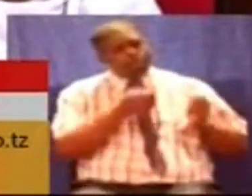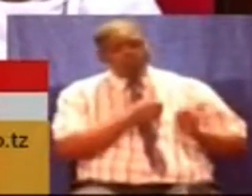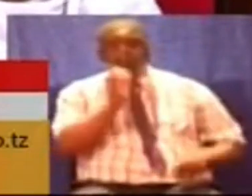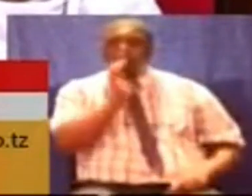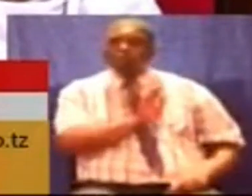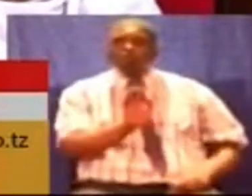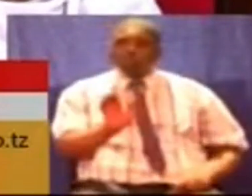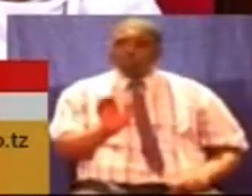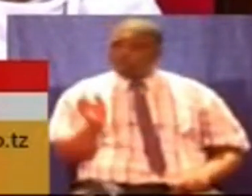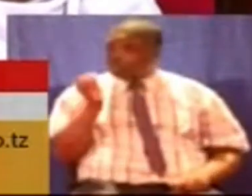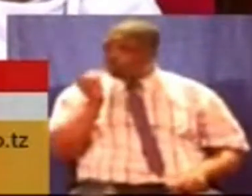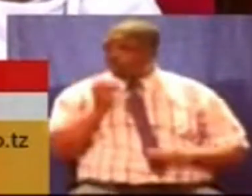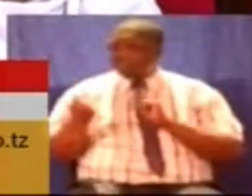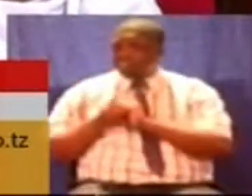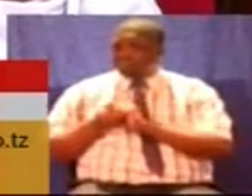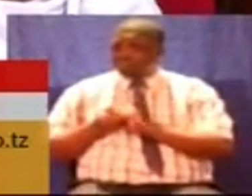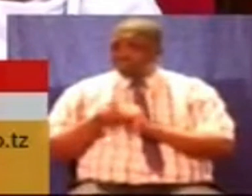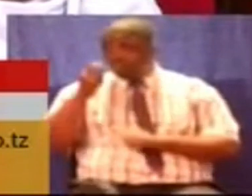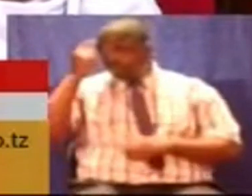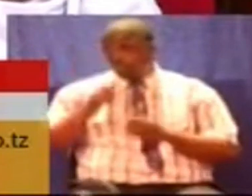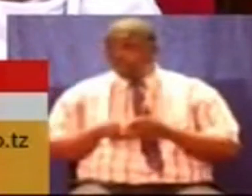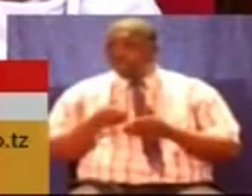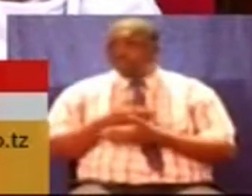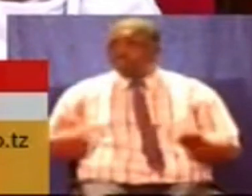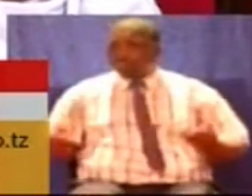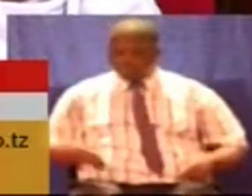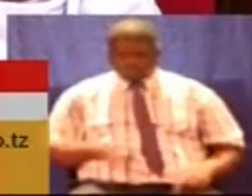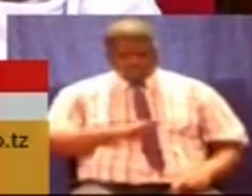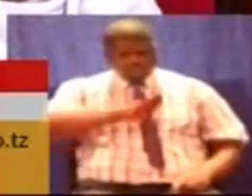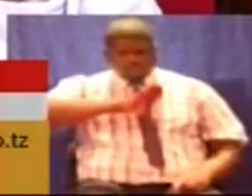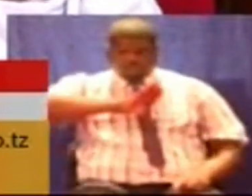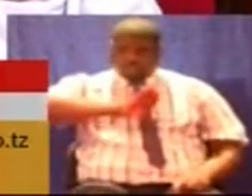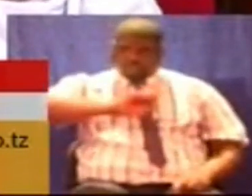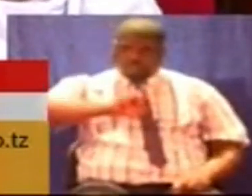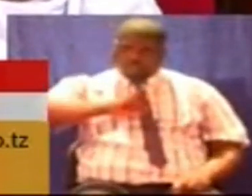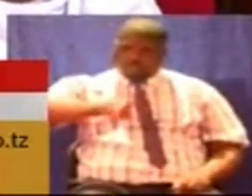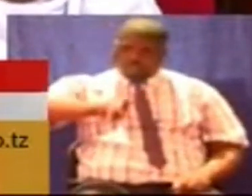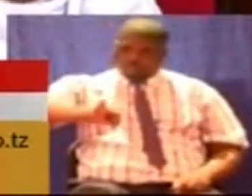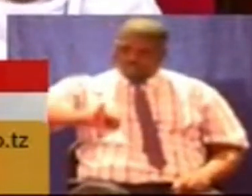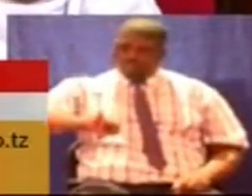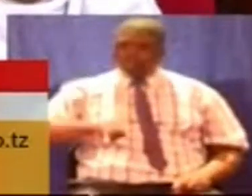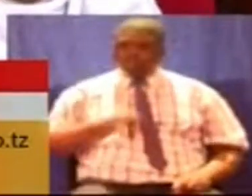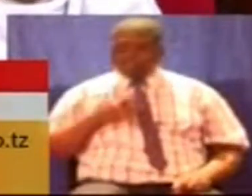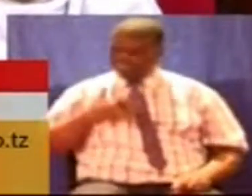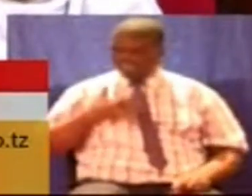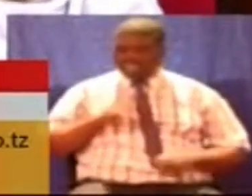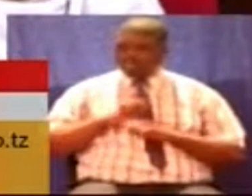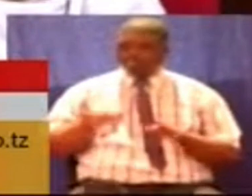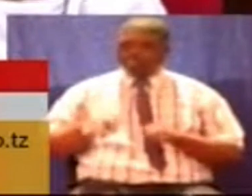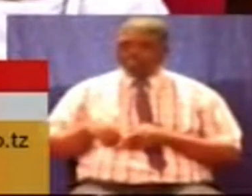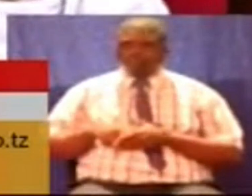wao wanakula vitu ambavyo havina maana yoyote. Leo bariksi wamejifili kabisa kama walichokaitendea Tanzania haikuwa